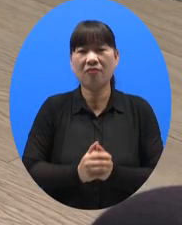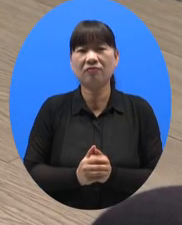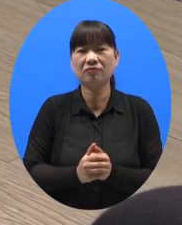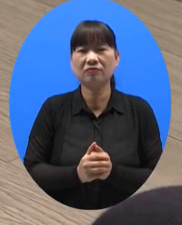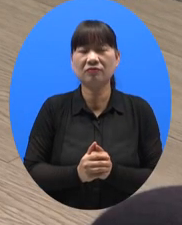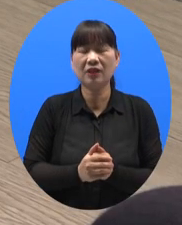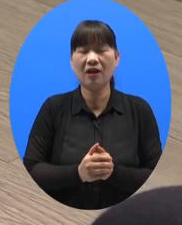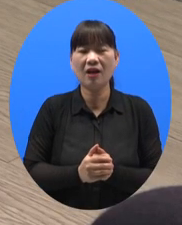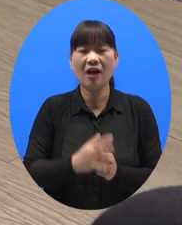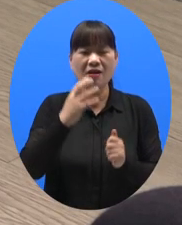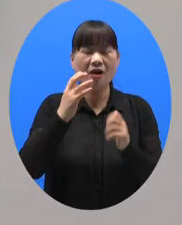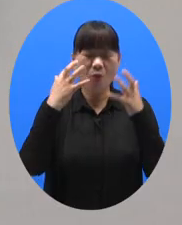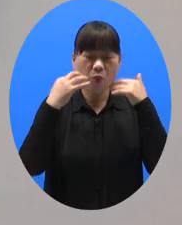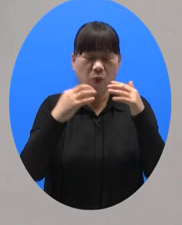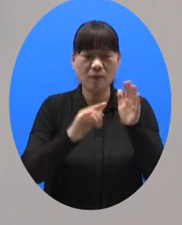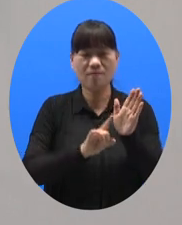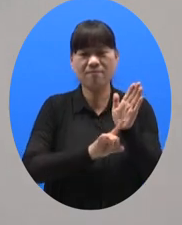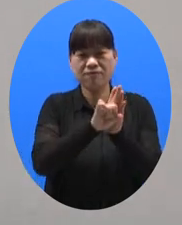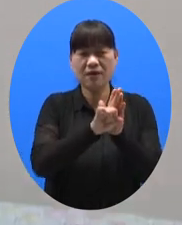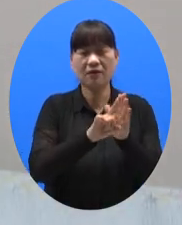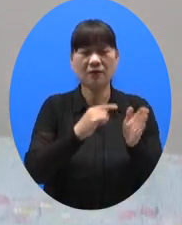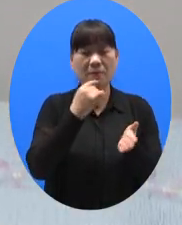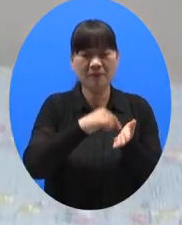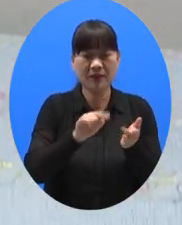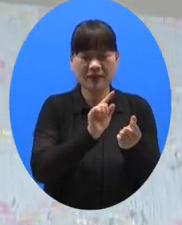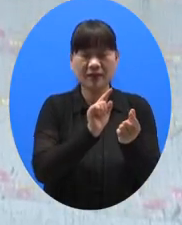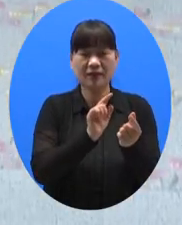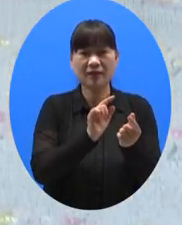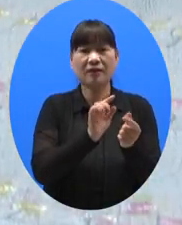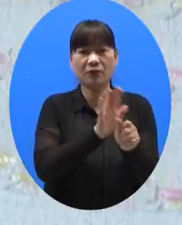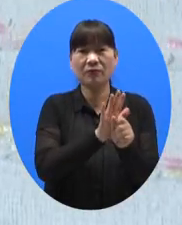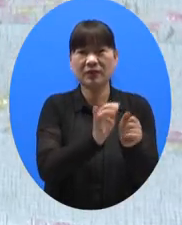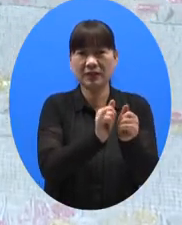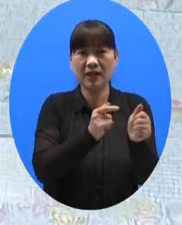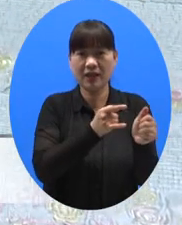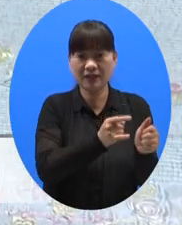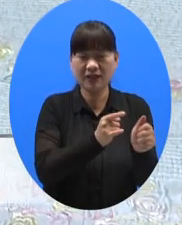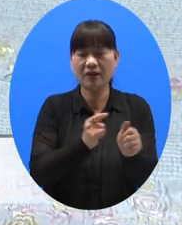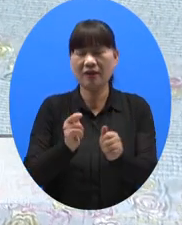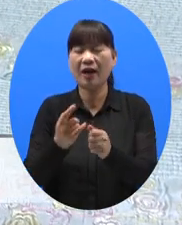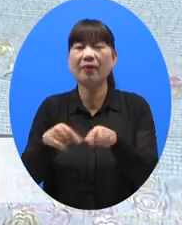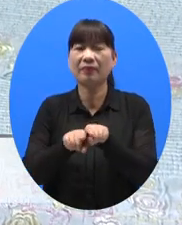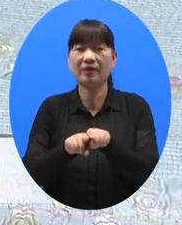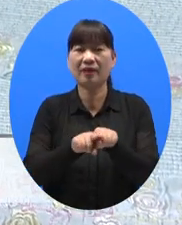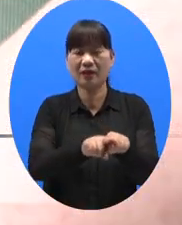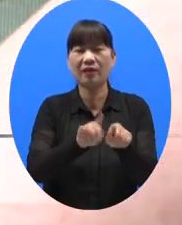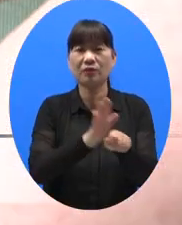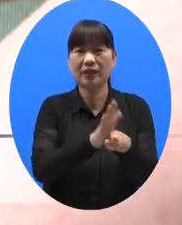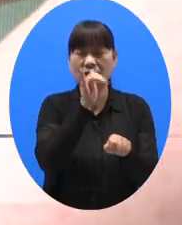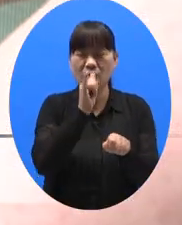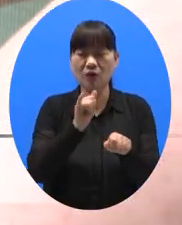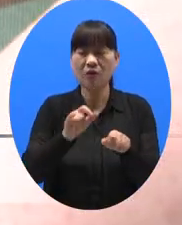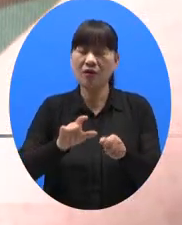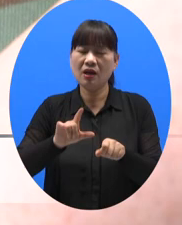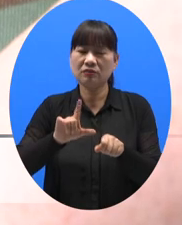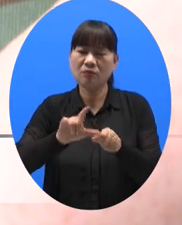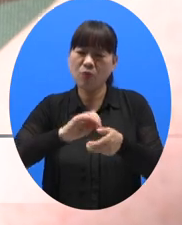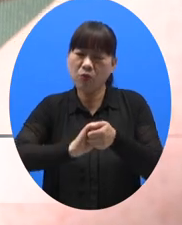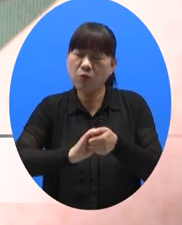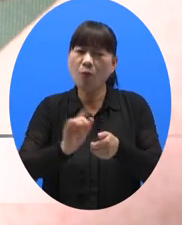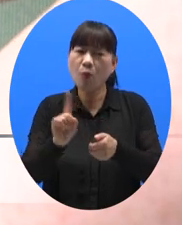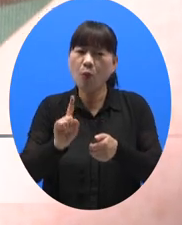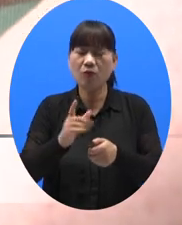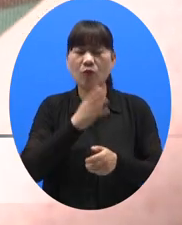보조 역할을 하고 있습니다. 집안에서 일정 시간 어르신들의 활동, 움직임이 없으면 이